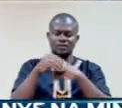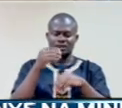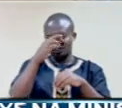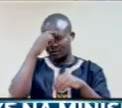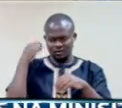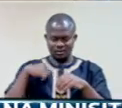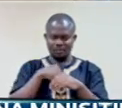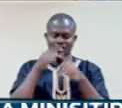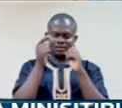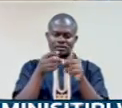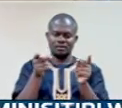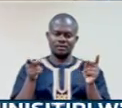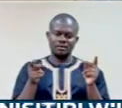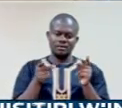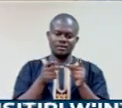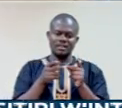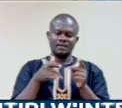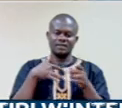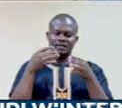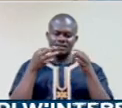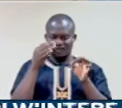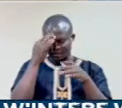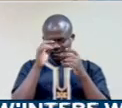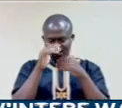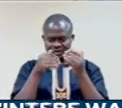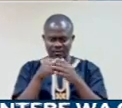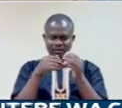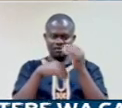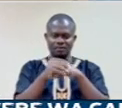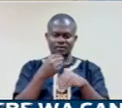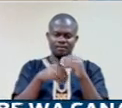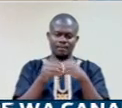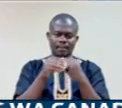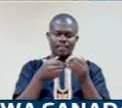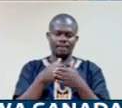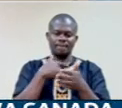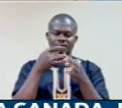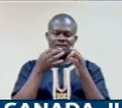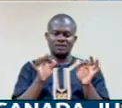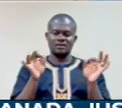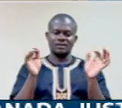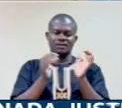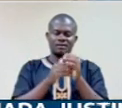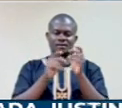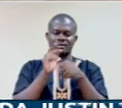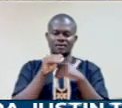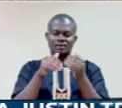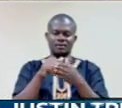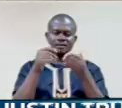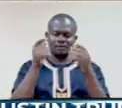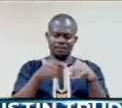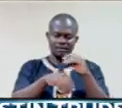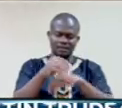mpamvu rero twabizanye ahantu hisanzuye kugira ngo ari abacuruzi bisanzure, ari b'abaturage babazanira